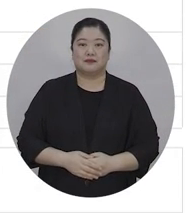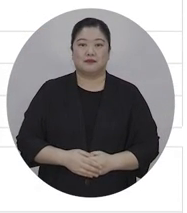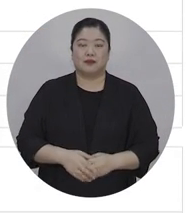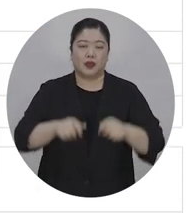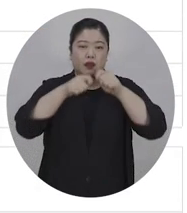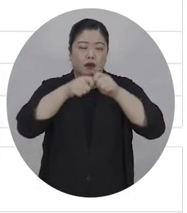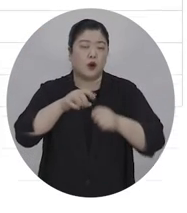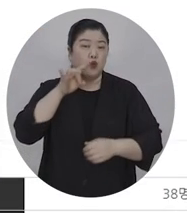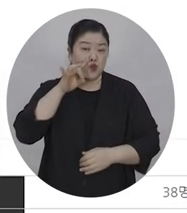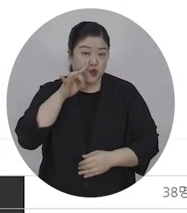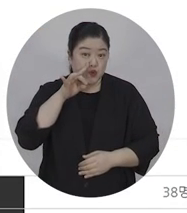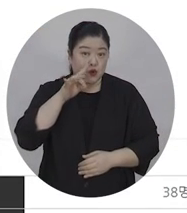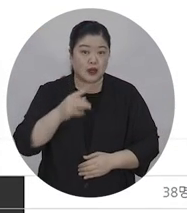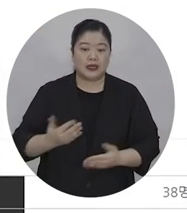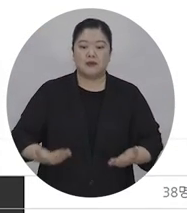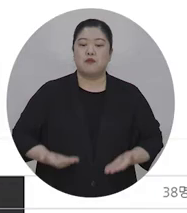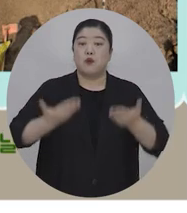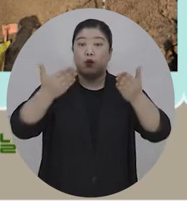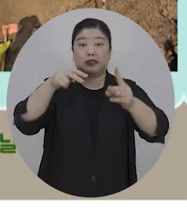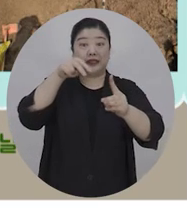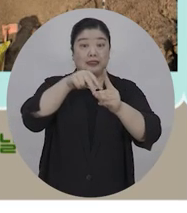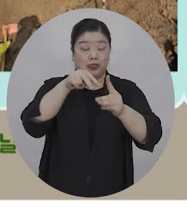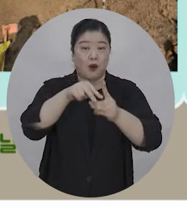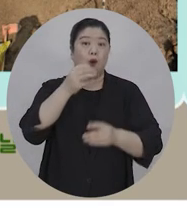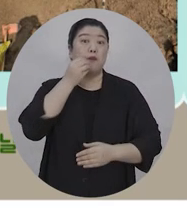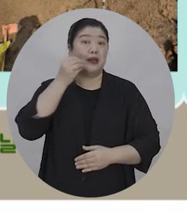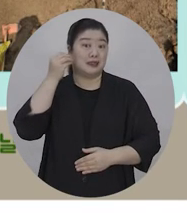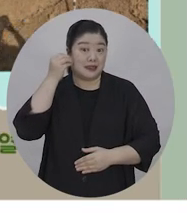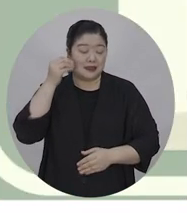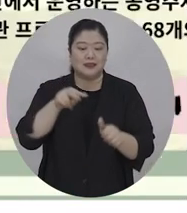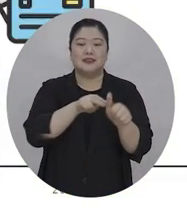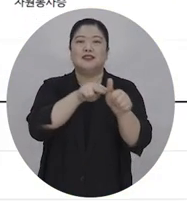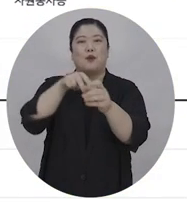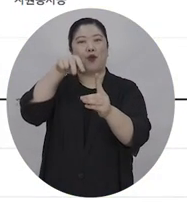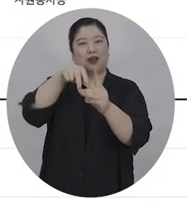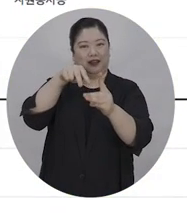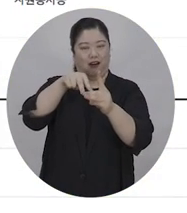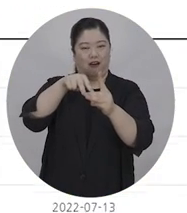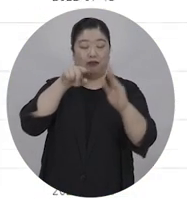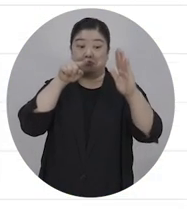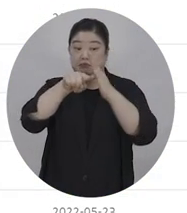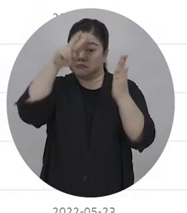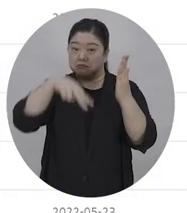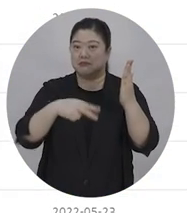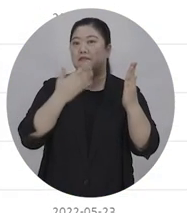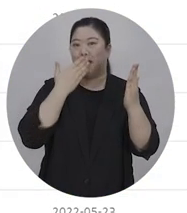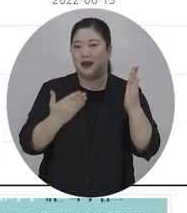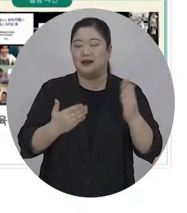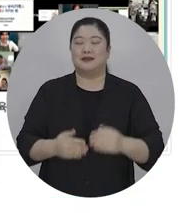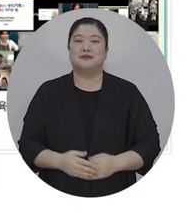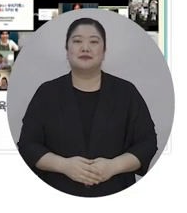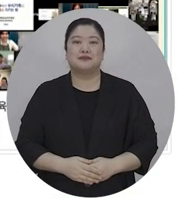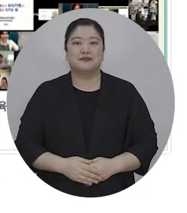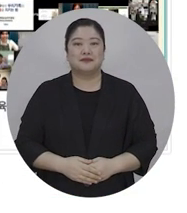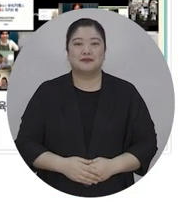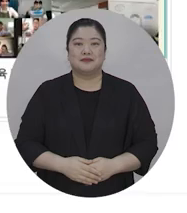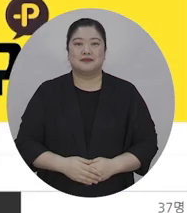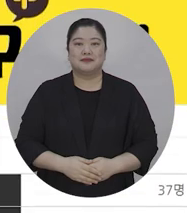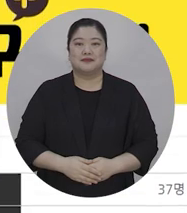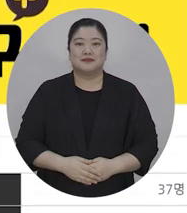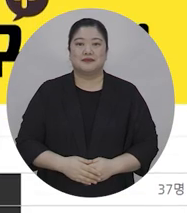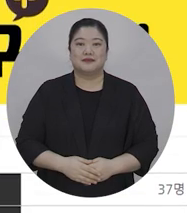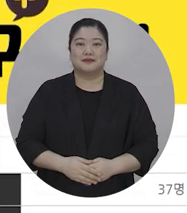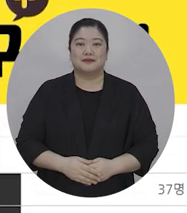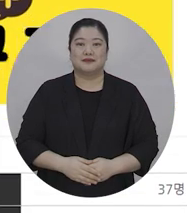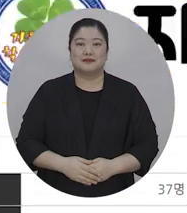수 있습니다. 보다 자세한 사항은 강서구 자원봉사센터 누리집 정보센터에서 확인할 수 있습니다.